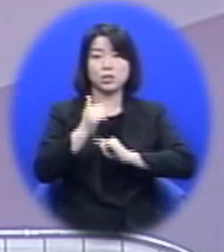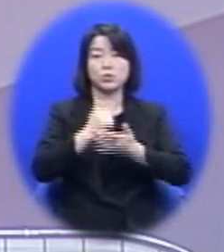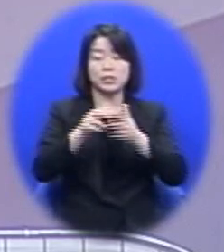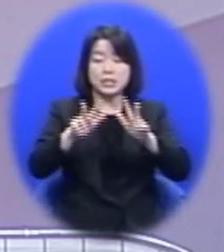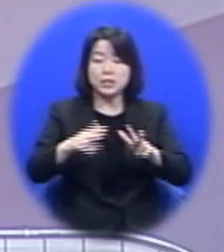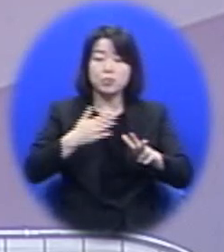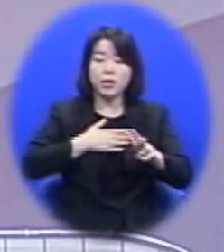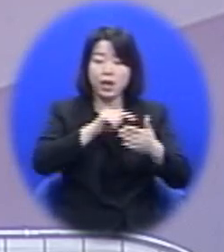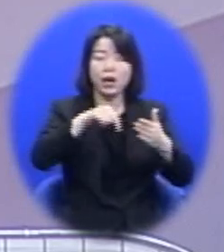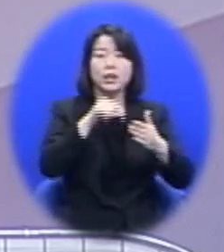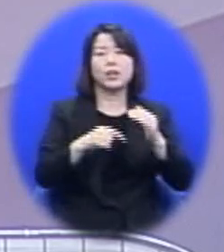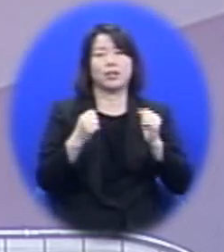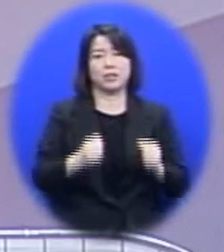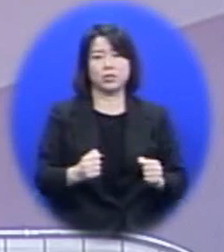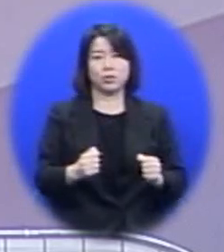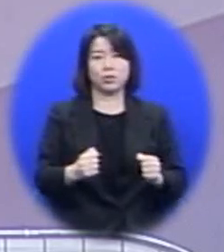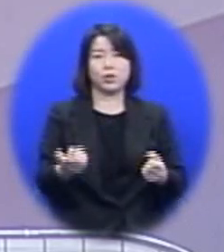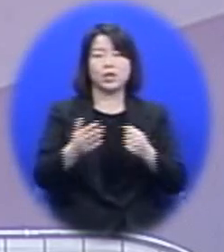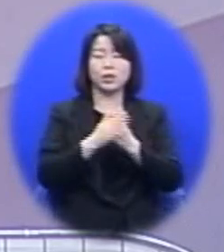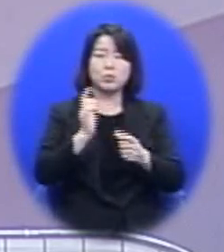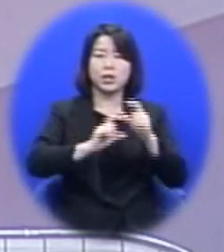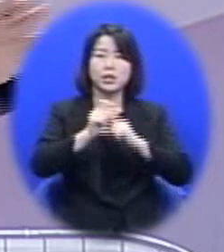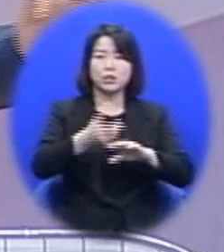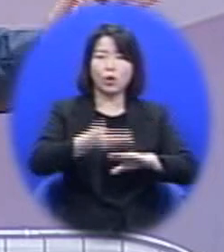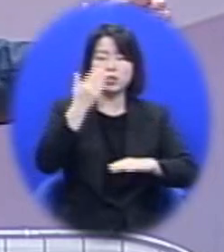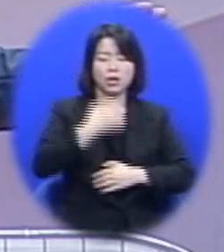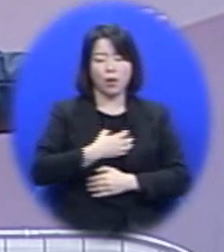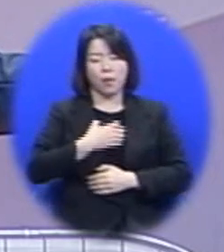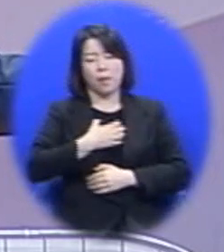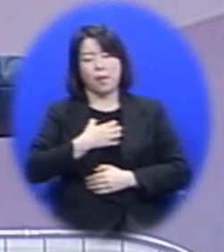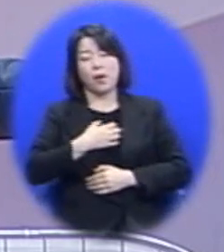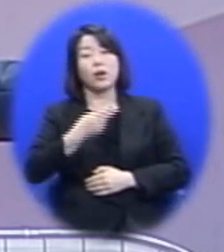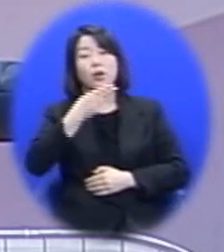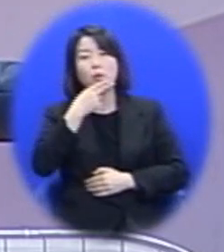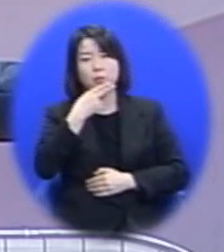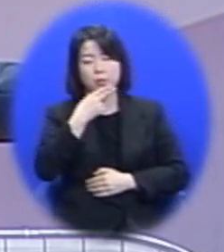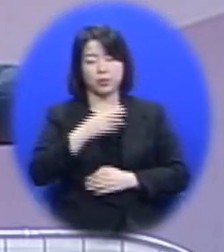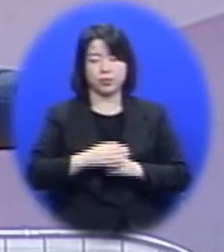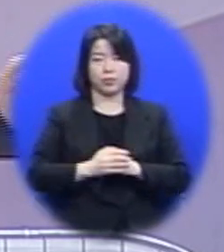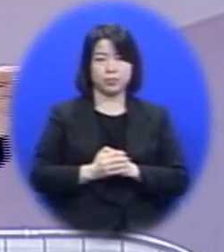안에 계시니. 그러니 더 이상 염려하고 걱정할 게 없어요.